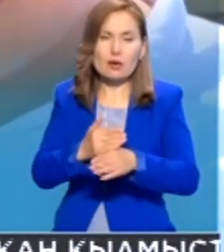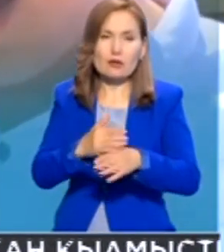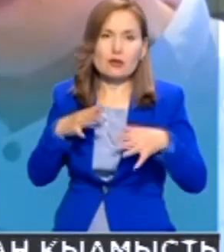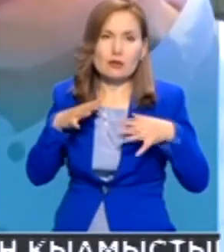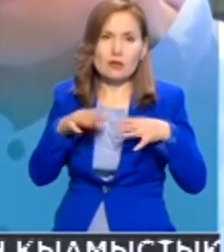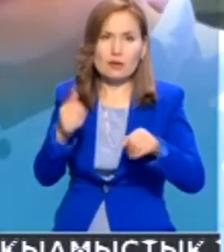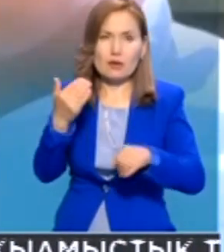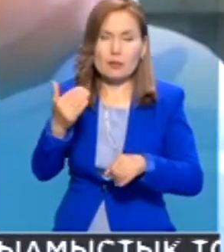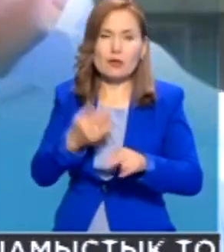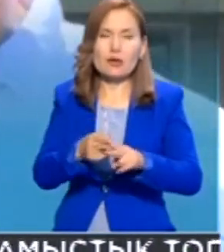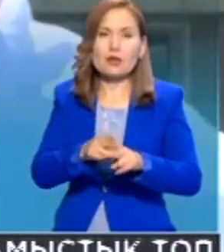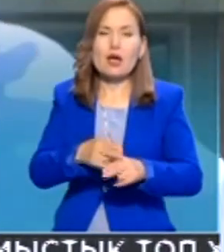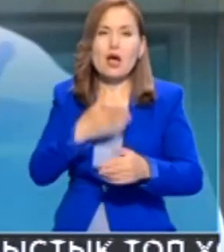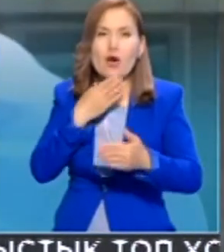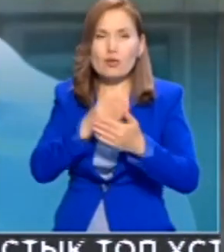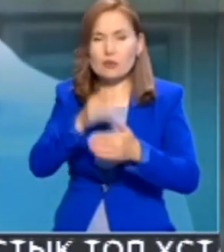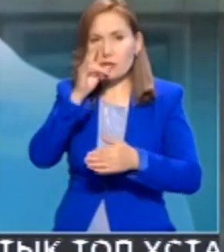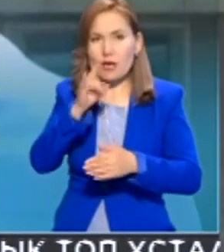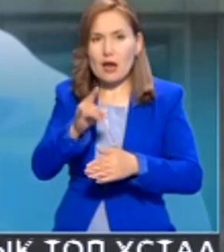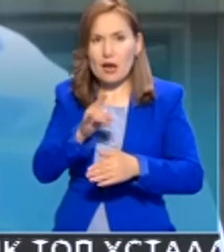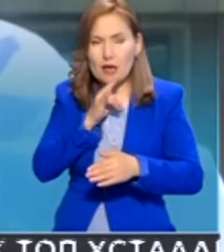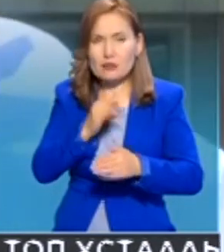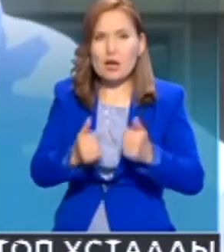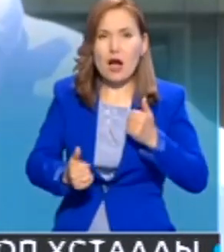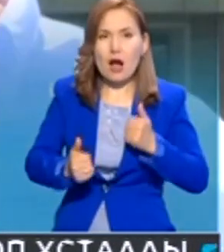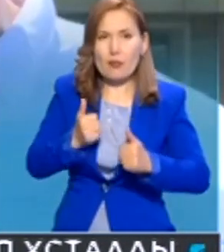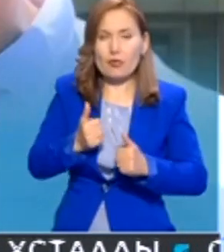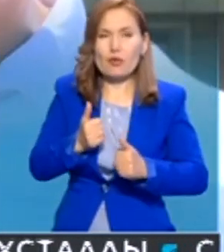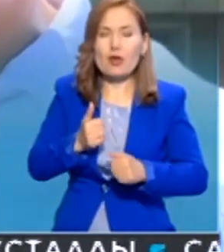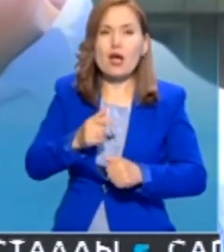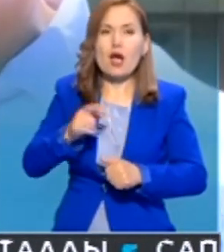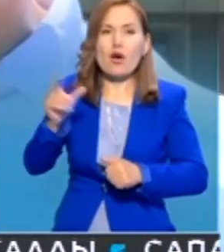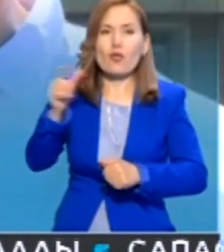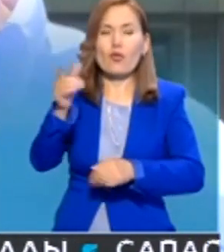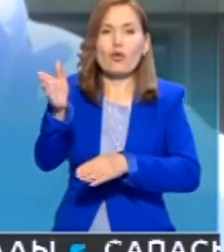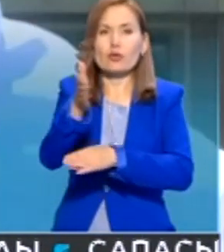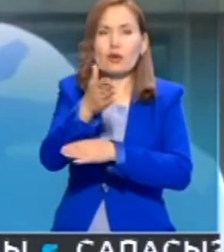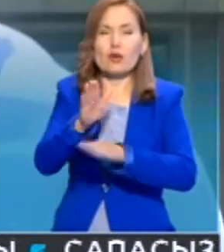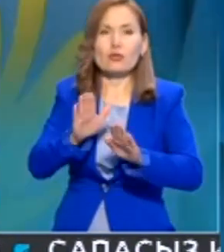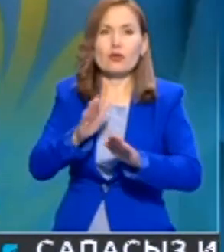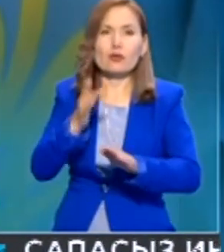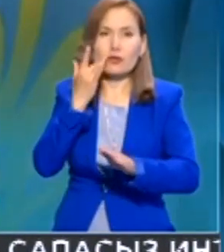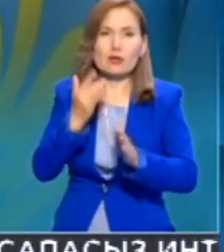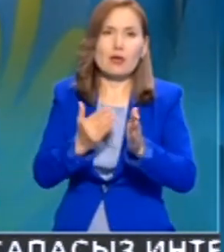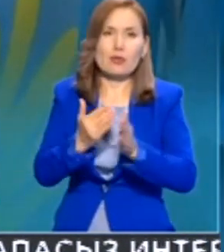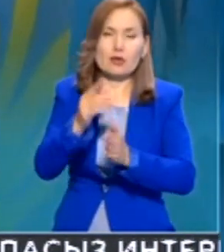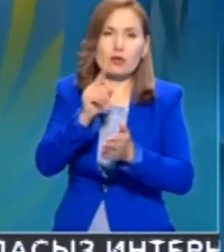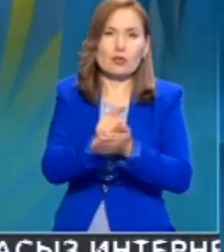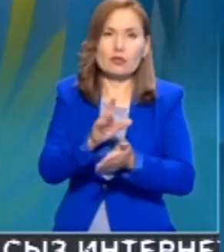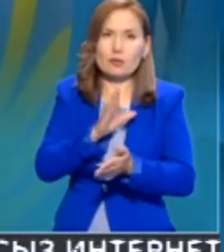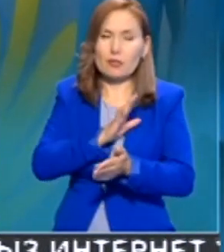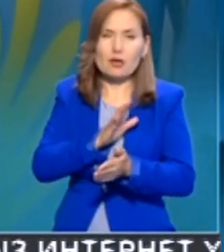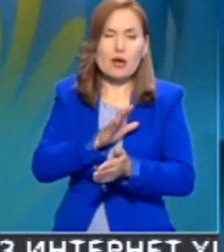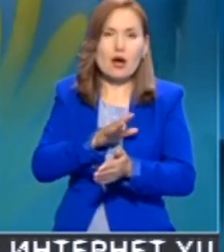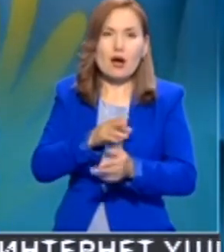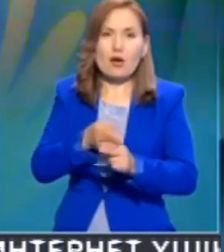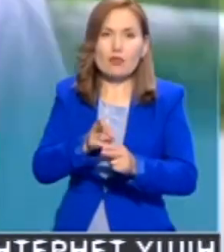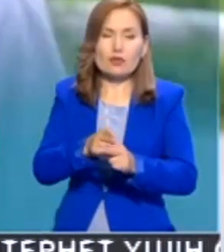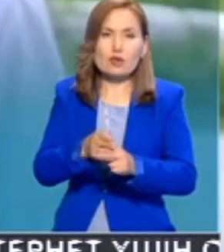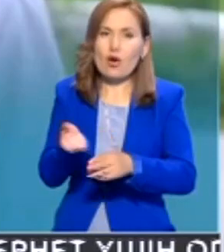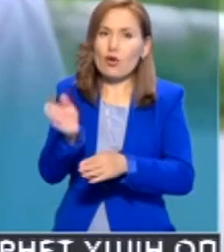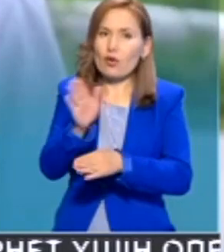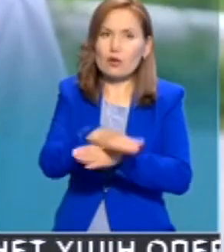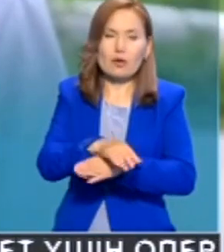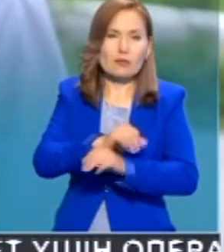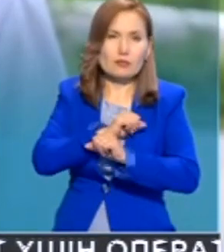танытатын, абыройымызды көтеретін ең маңызды дүние бұл ту тек биікте болу керек. Еліміздің ту жері тапталмасын,